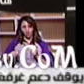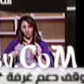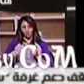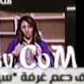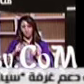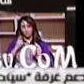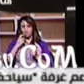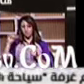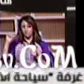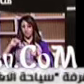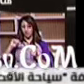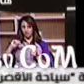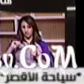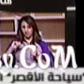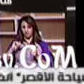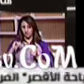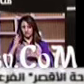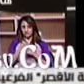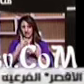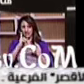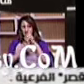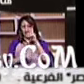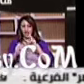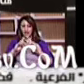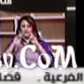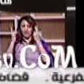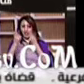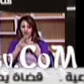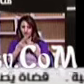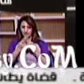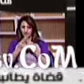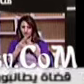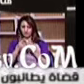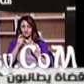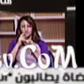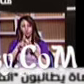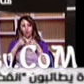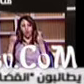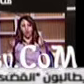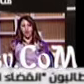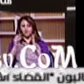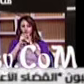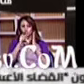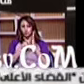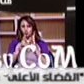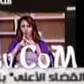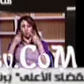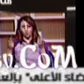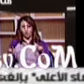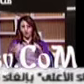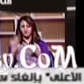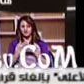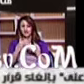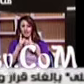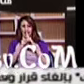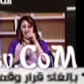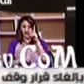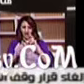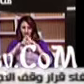بطلانا مطلقا من عده وجوه تفاصيلها كتيره لانه خالف الدستور وتخطى الدستور وبل انه فسر